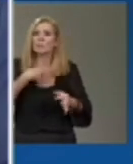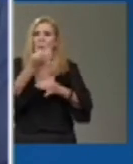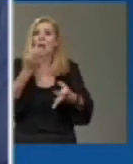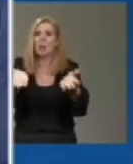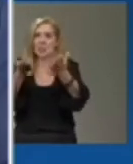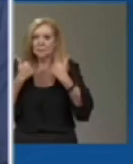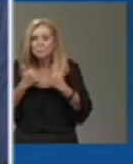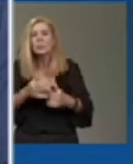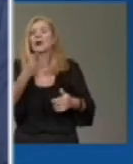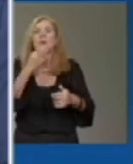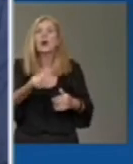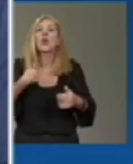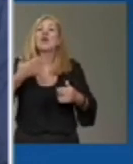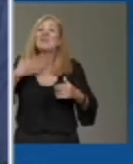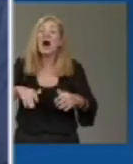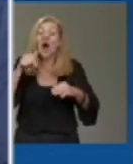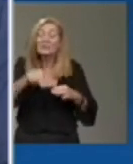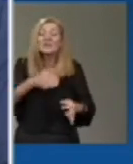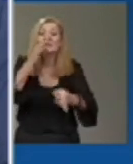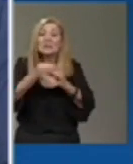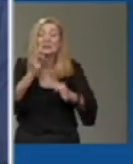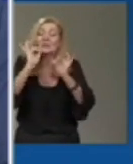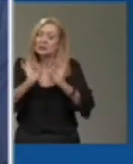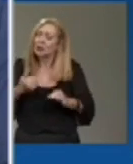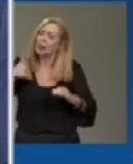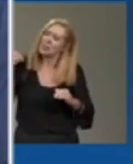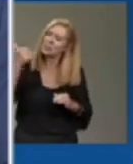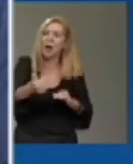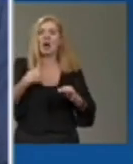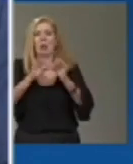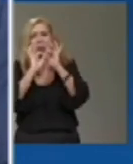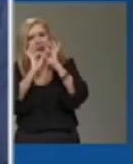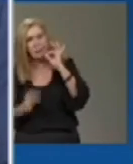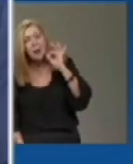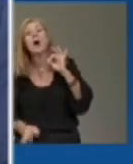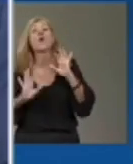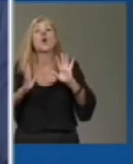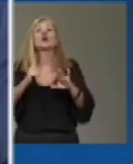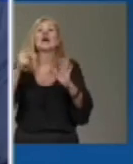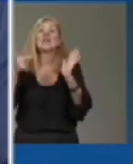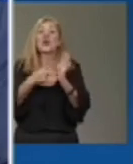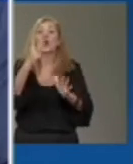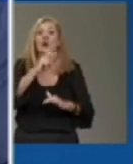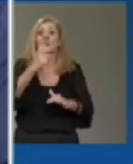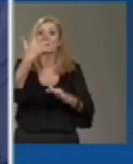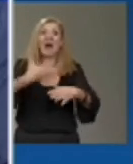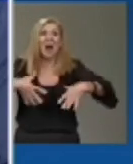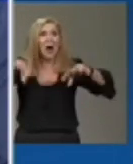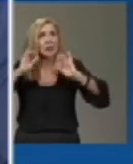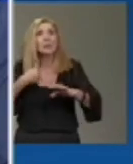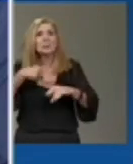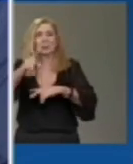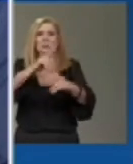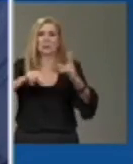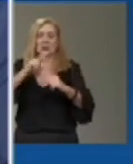έχουμε για ακόμη μία χρονιά οι αναπληρωτές να αναπληρώνουν τον εαυτό τους και υπάρχουν στο κομμάτι αυτό με τους